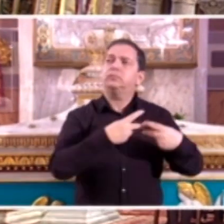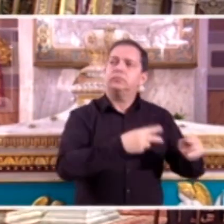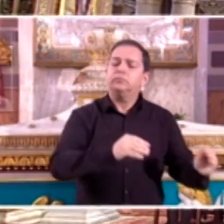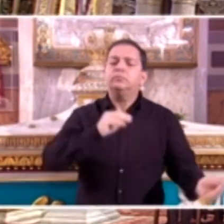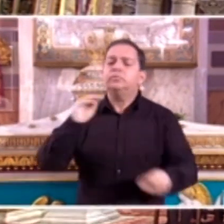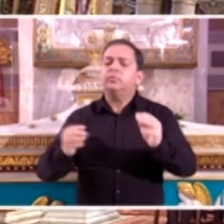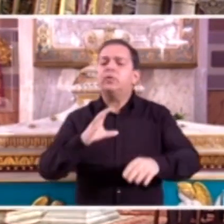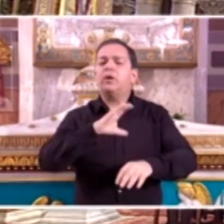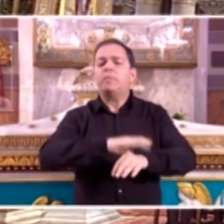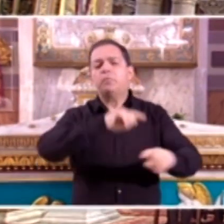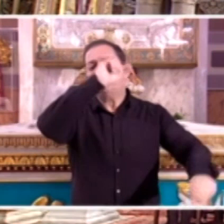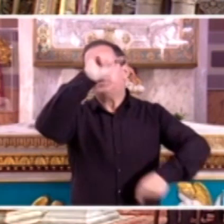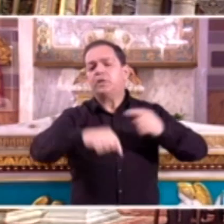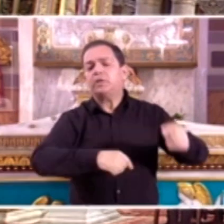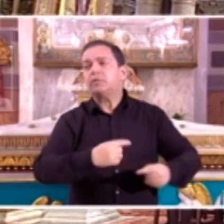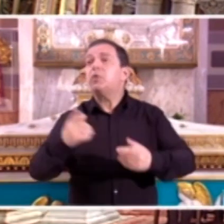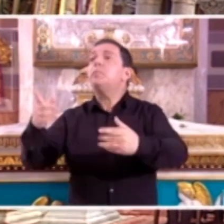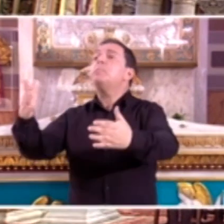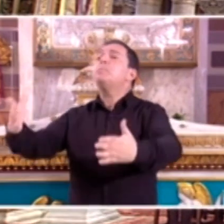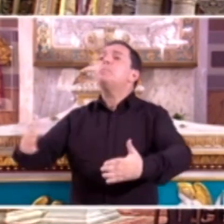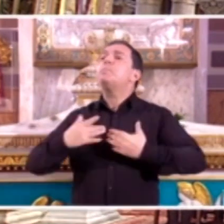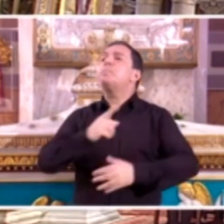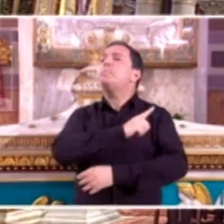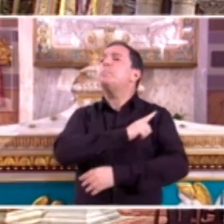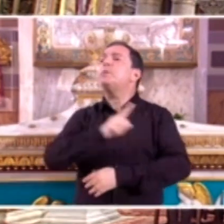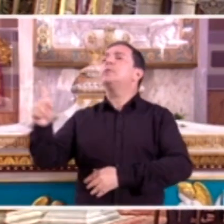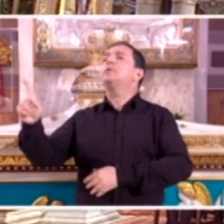μη συνέγγιση μας εις